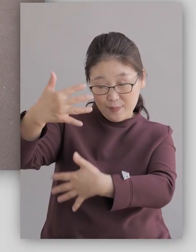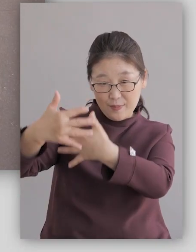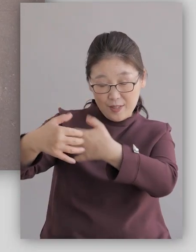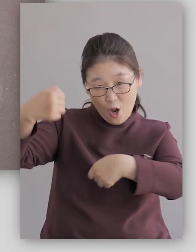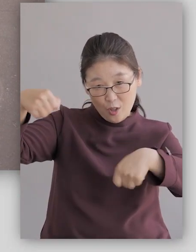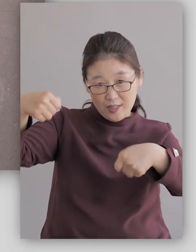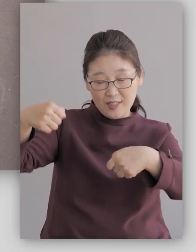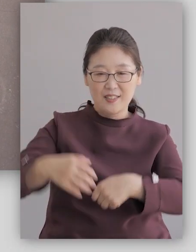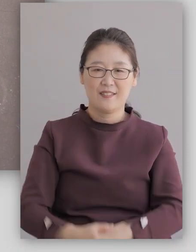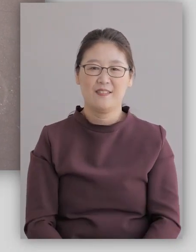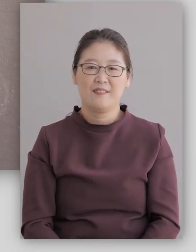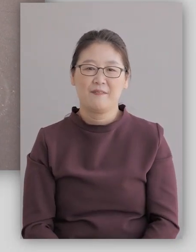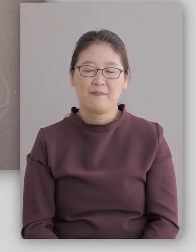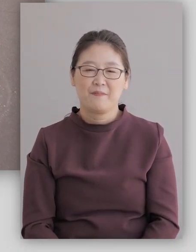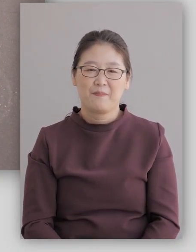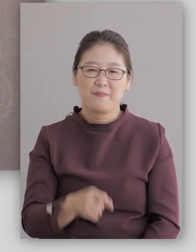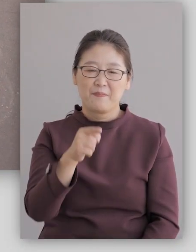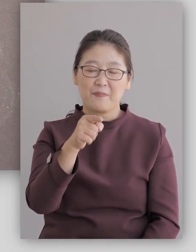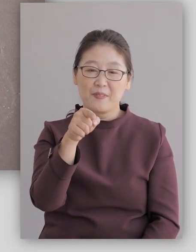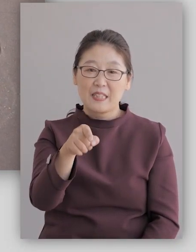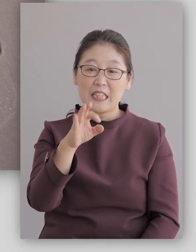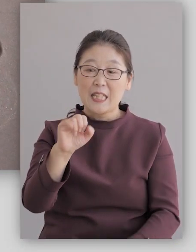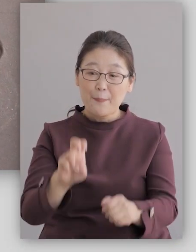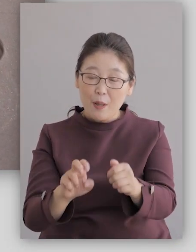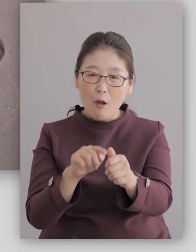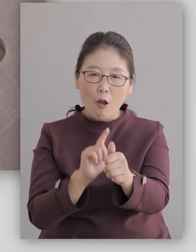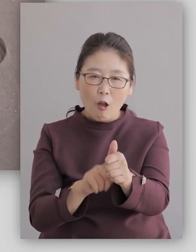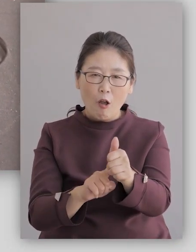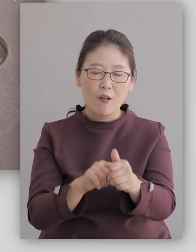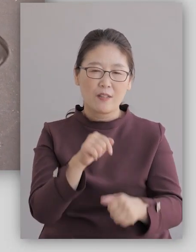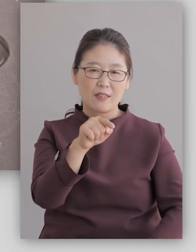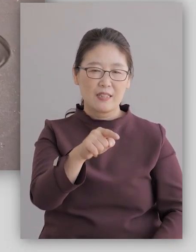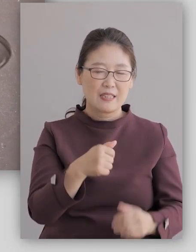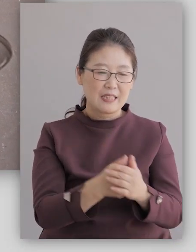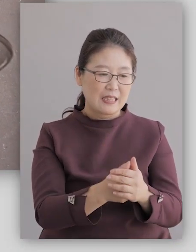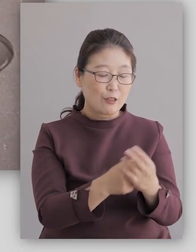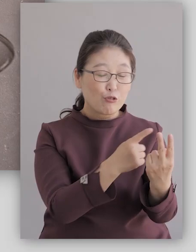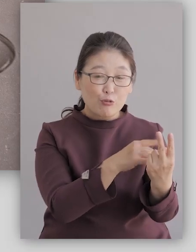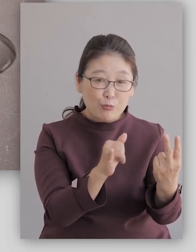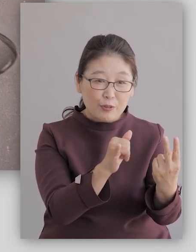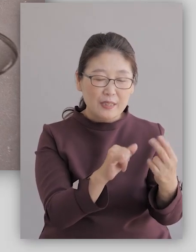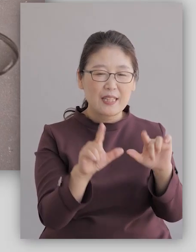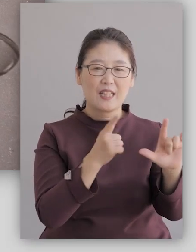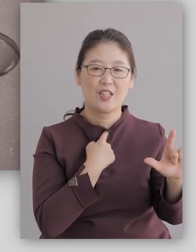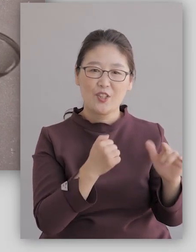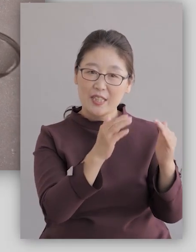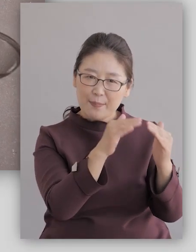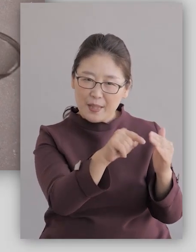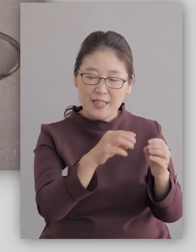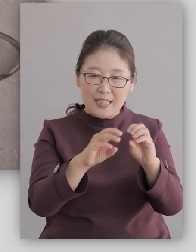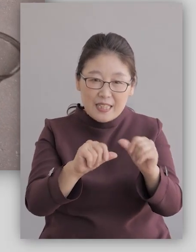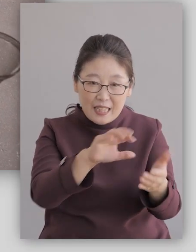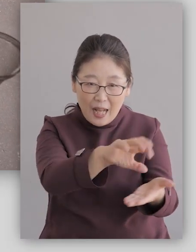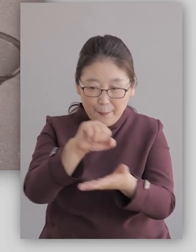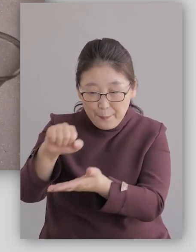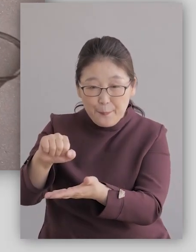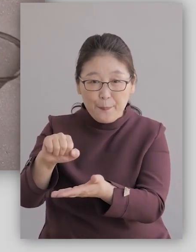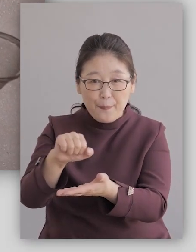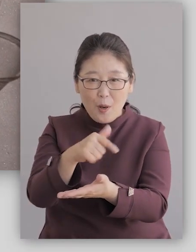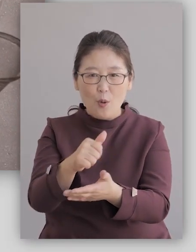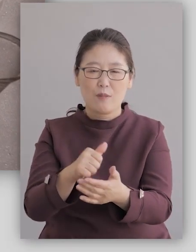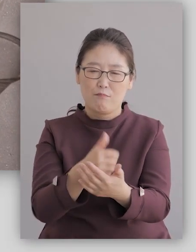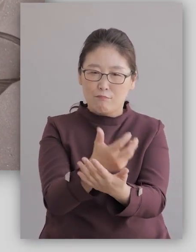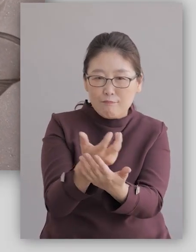그 연출가님은 두 분의 생가에서 흙과 이런 상징적인 자연물들을 배치를 하면서 사운드